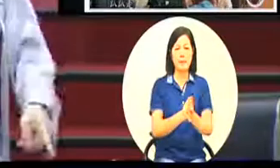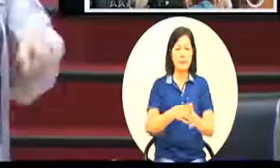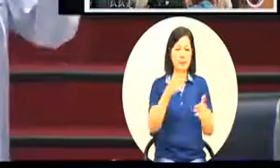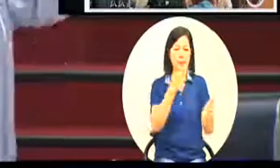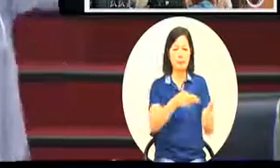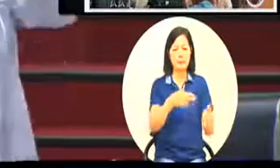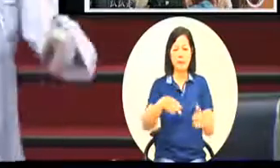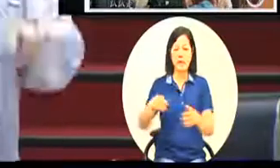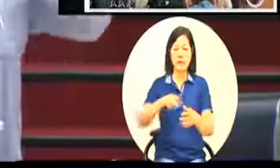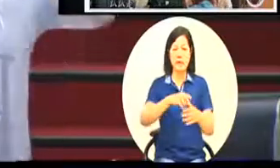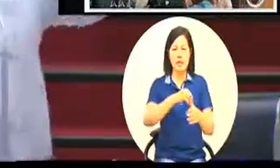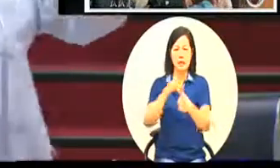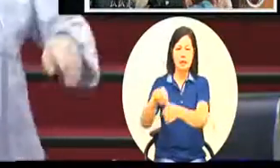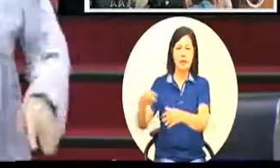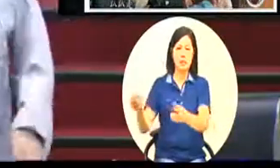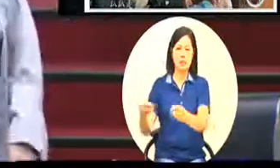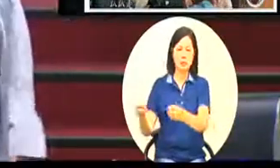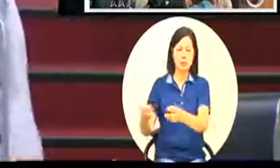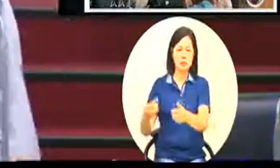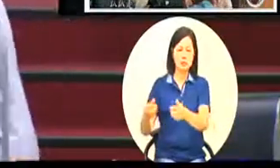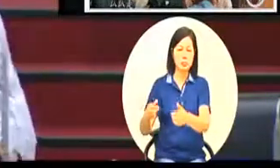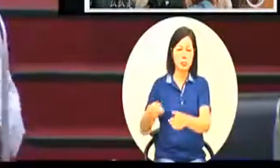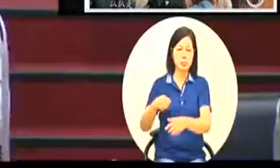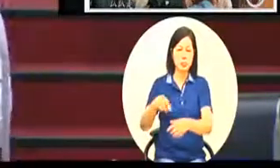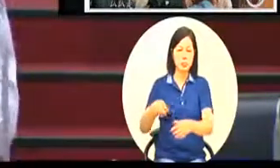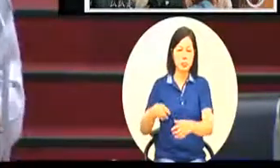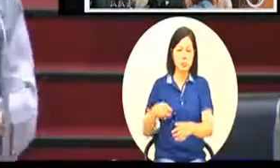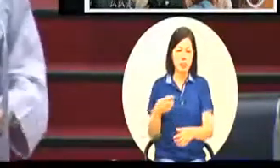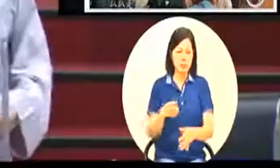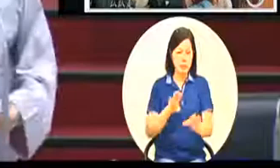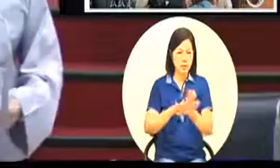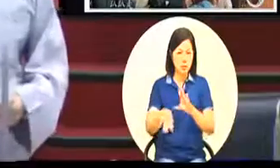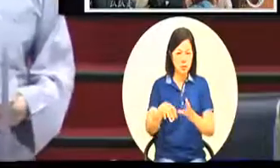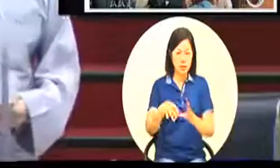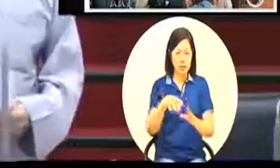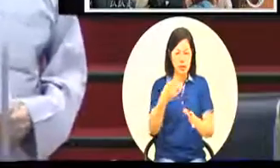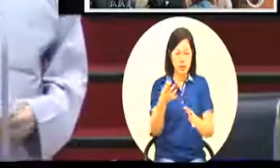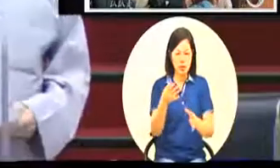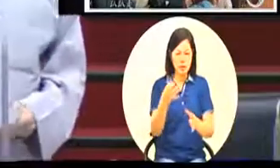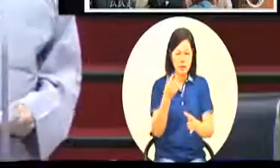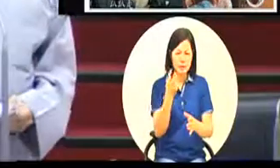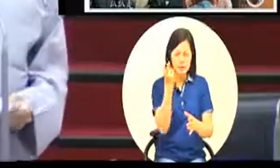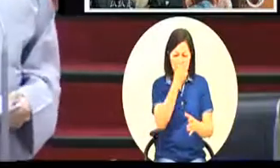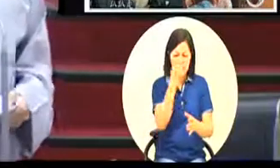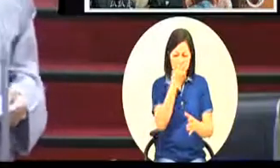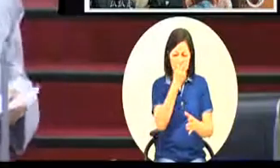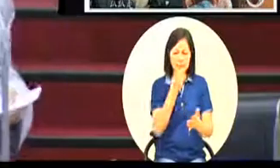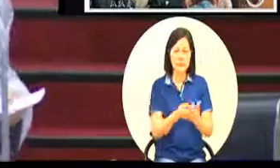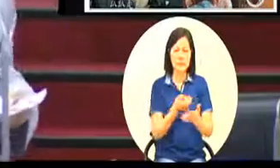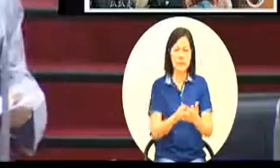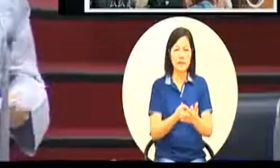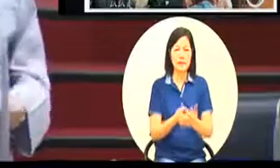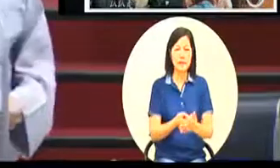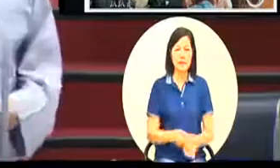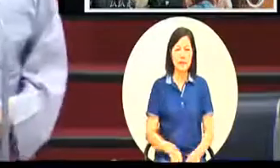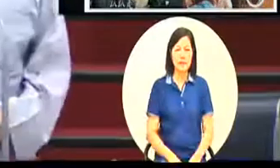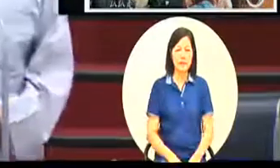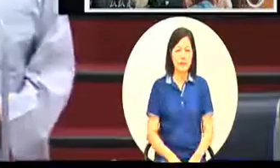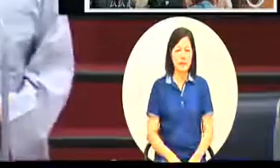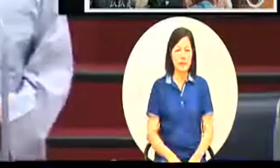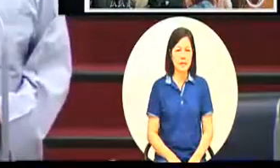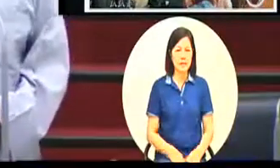部国税局客情处就去查啦，就甲你查税金贵甲请你。伫局长还未做市长的时